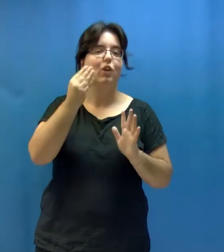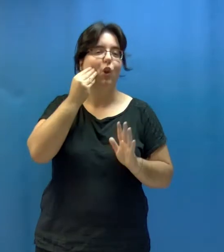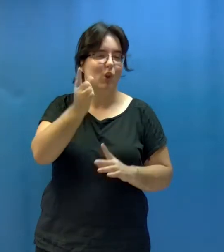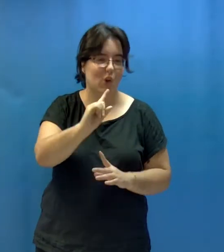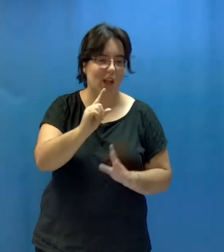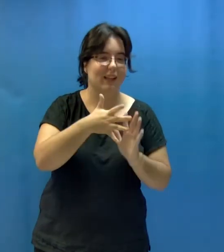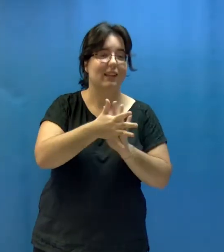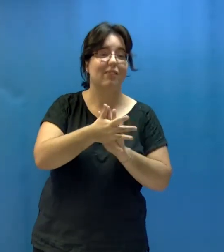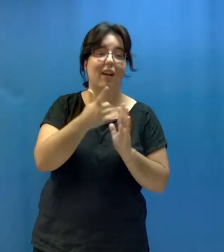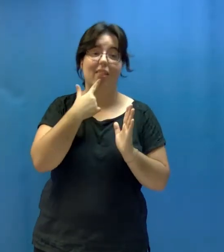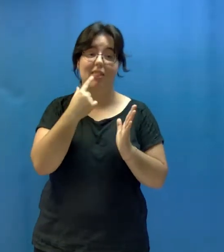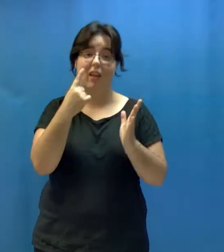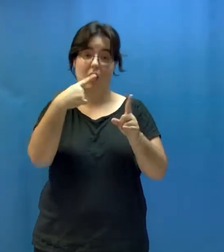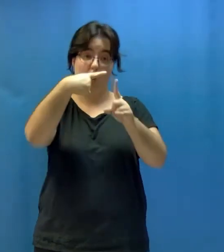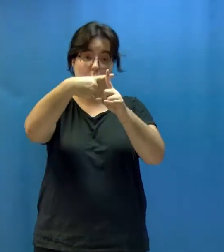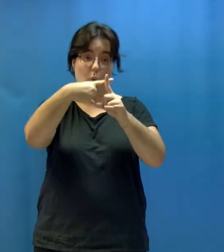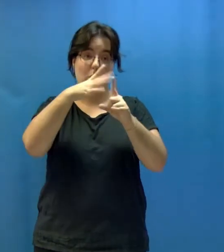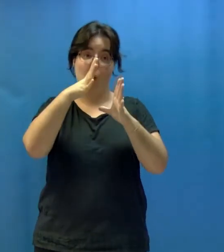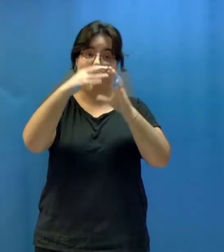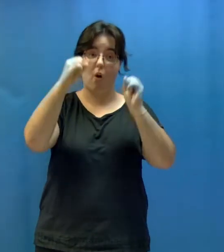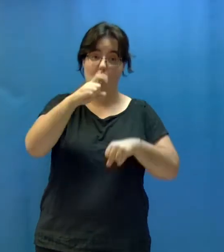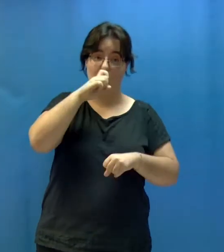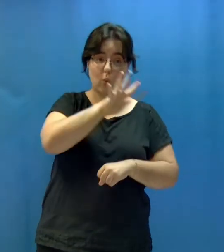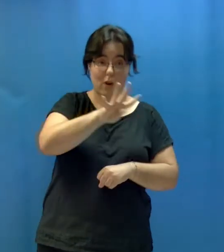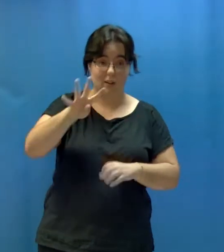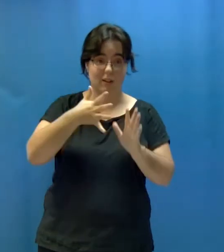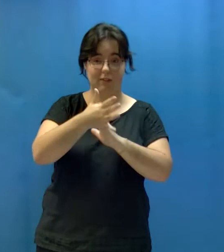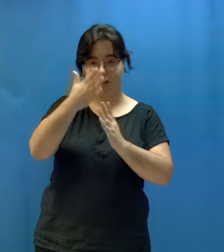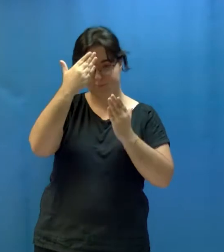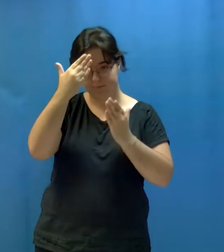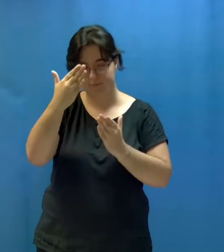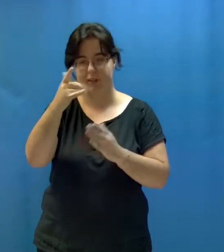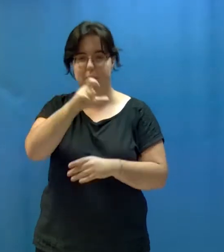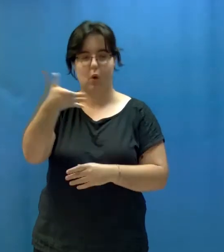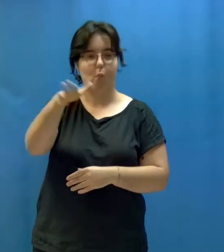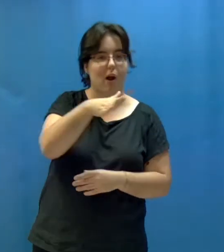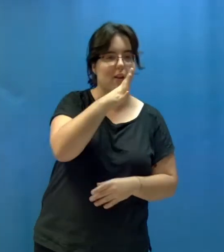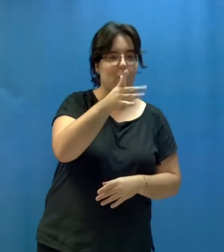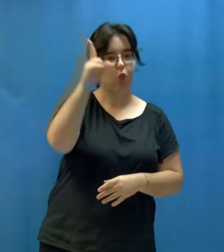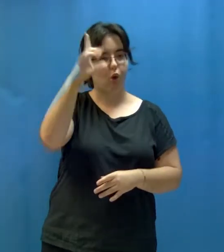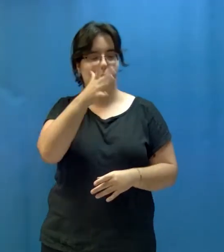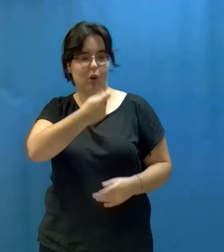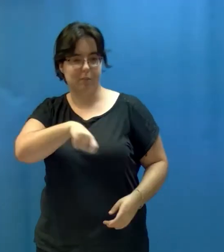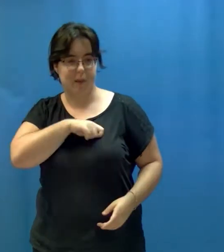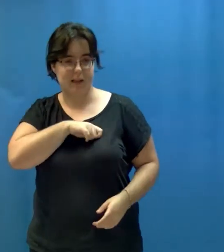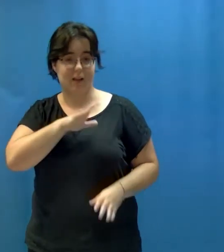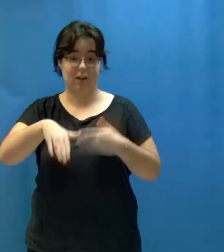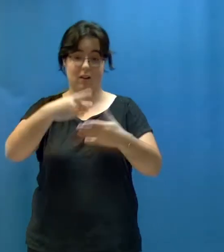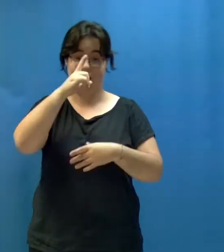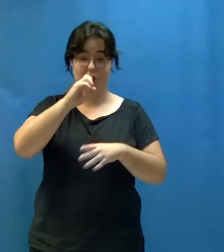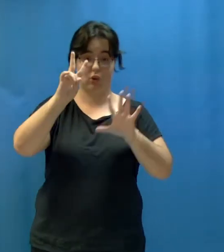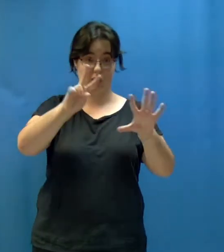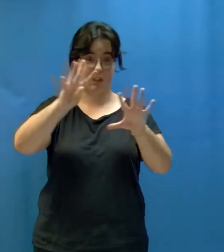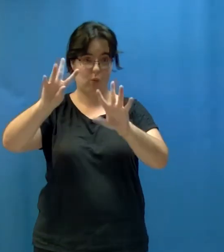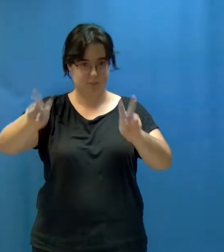va erigir per acord de l'Ajuntament en el 44 dedicant-se a los caídos de por Dios y por España, que en el 79 va ser resignificat